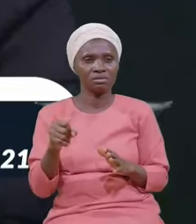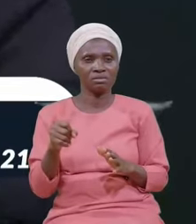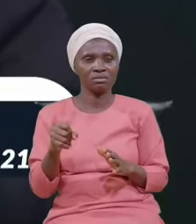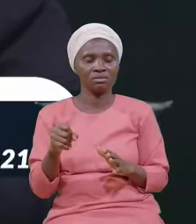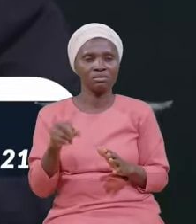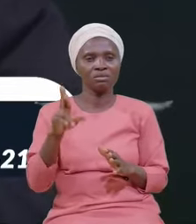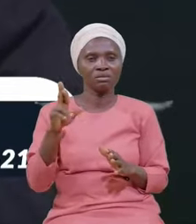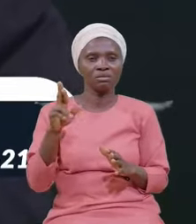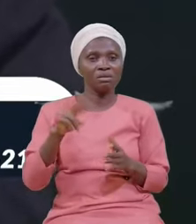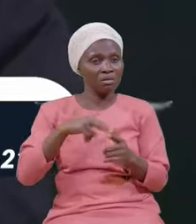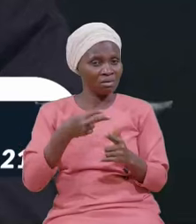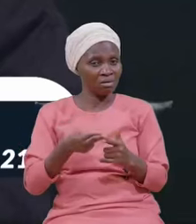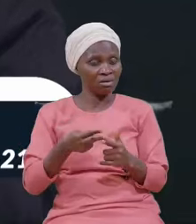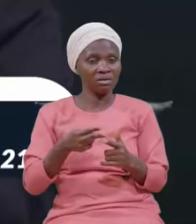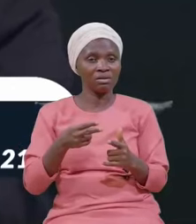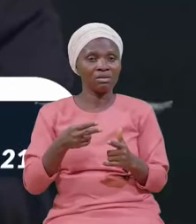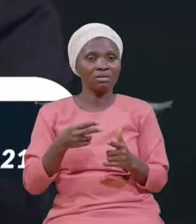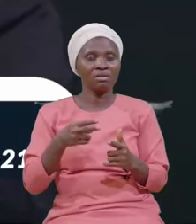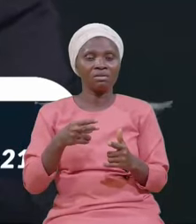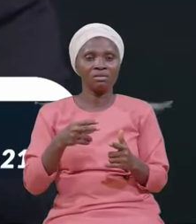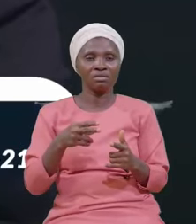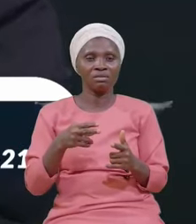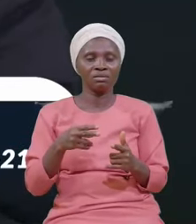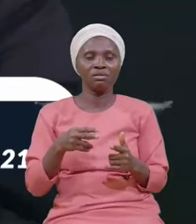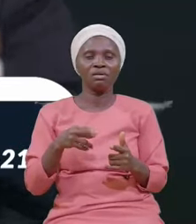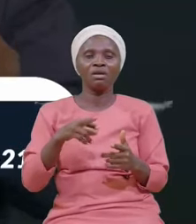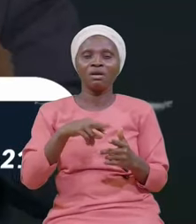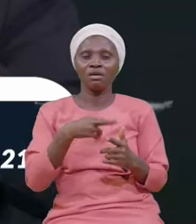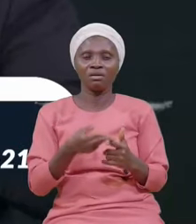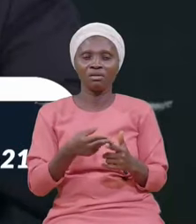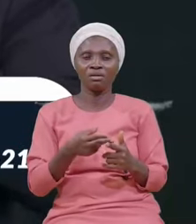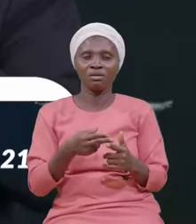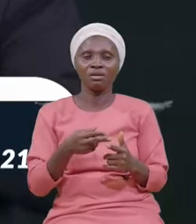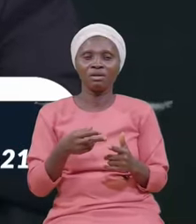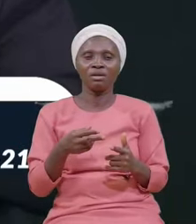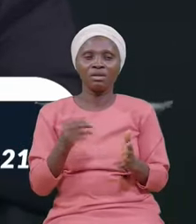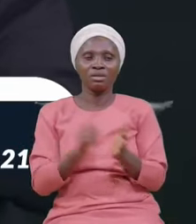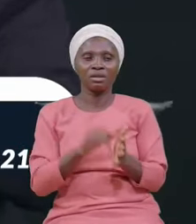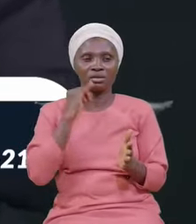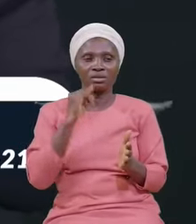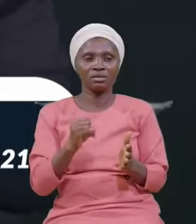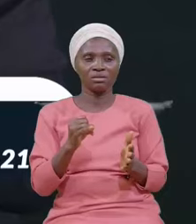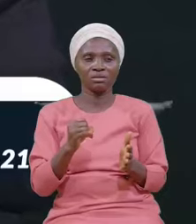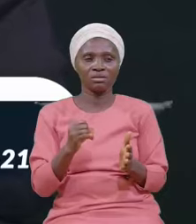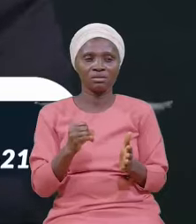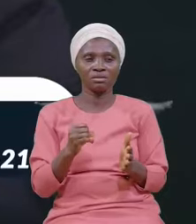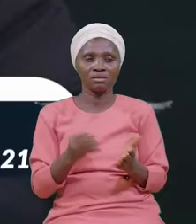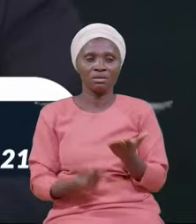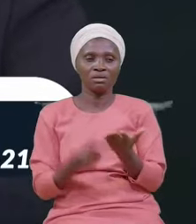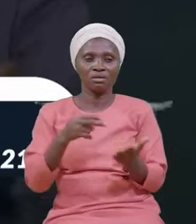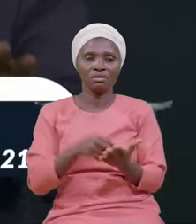ressuscité. Il est à la droite de Dieu. et il